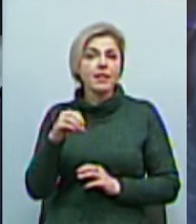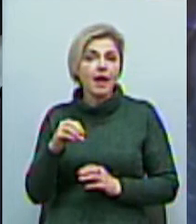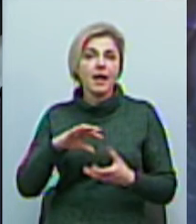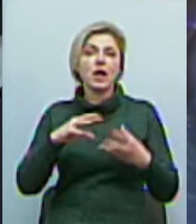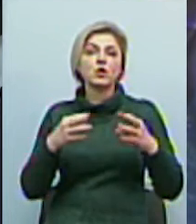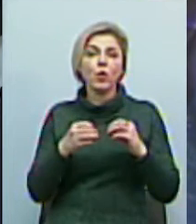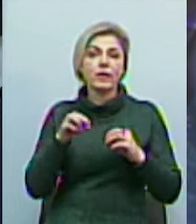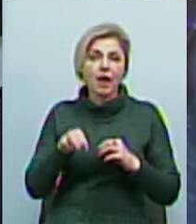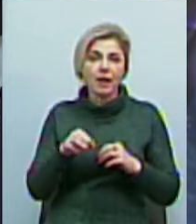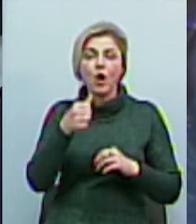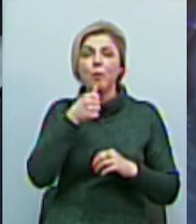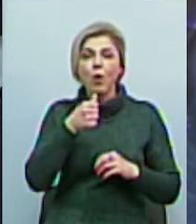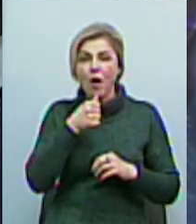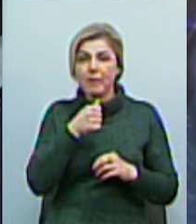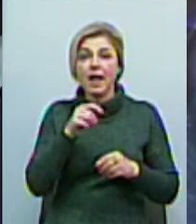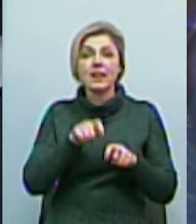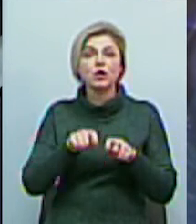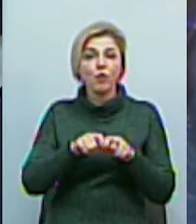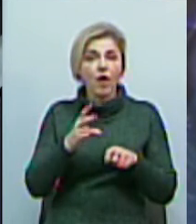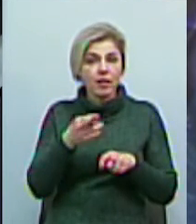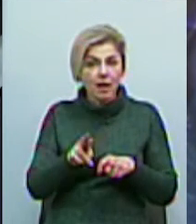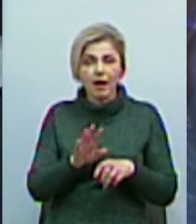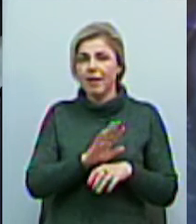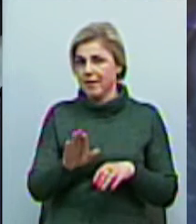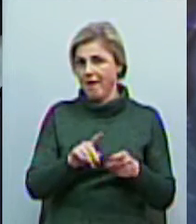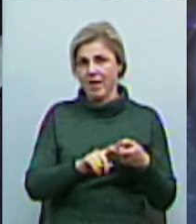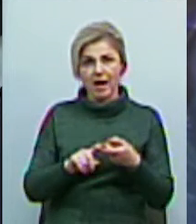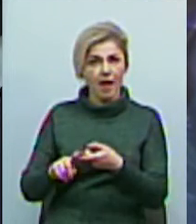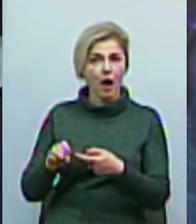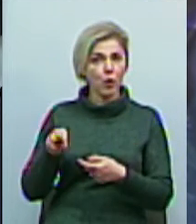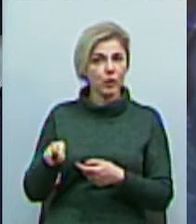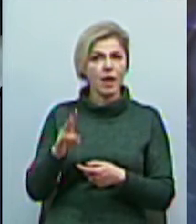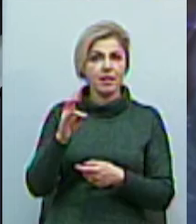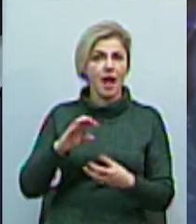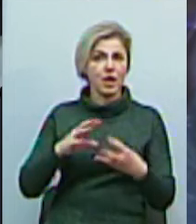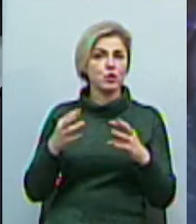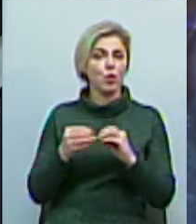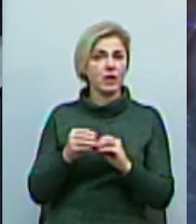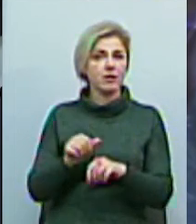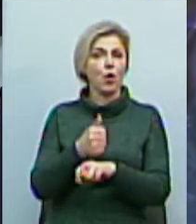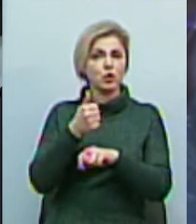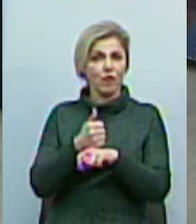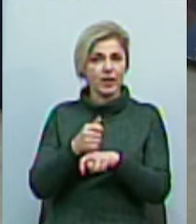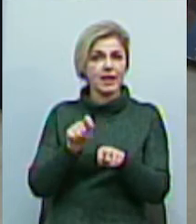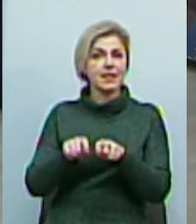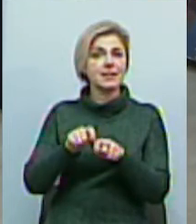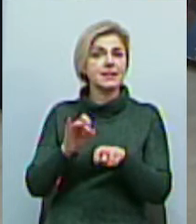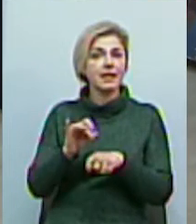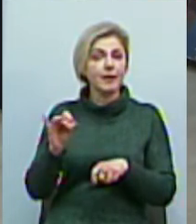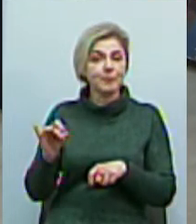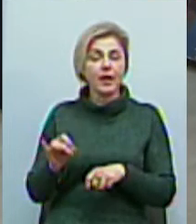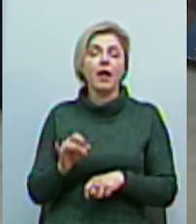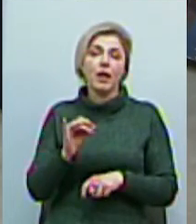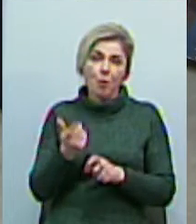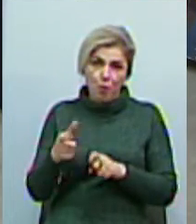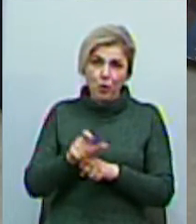результати пробних тестування ніяк не впливають на результати основної сесії. І більш того, я